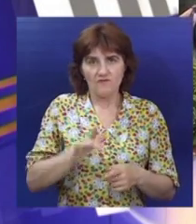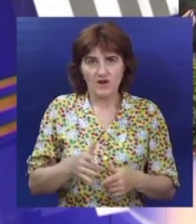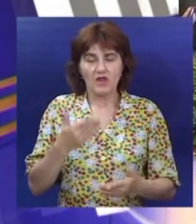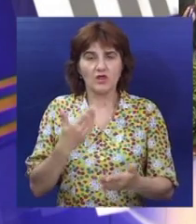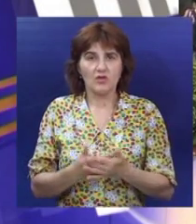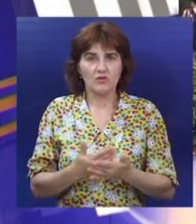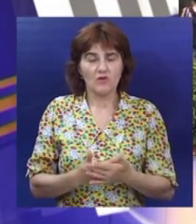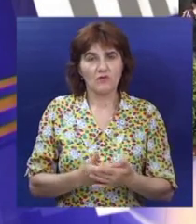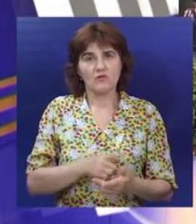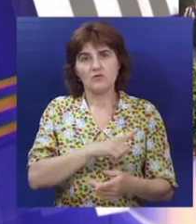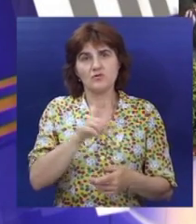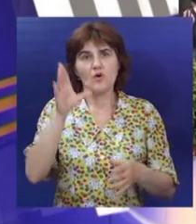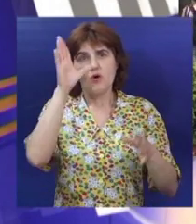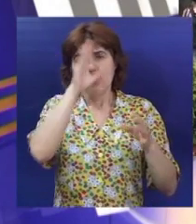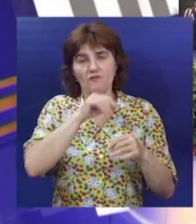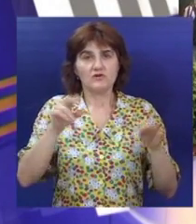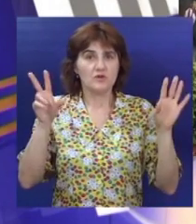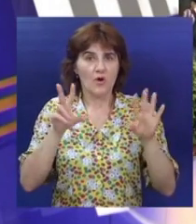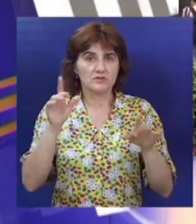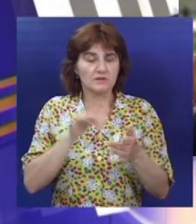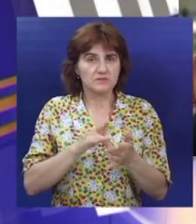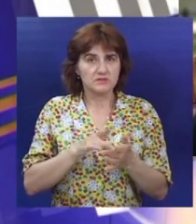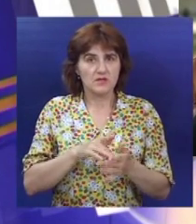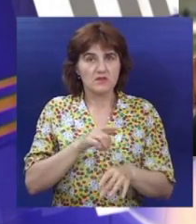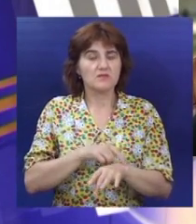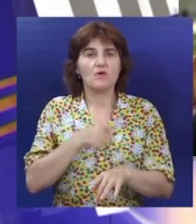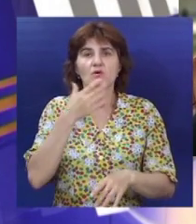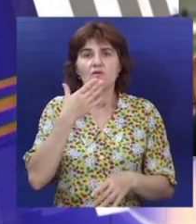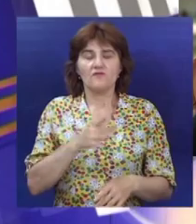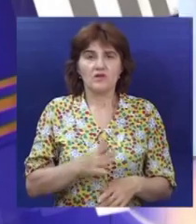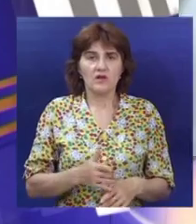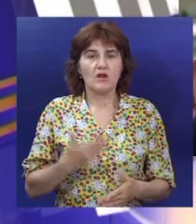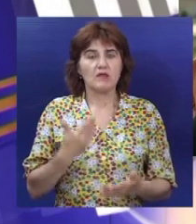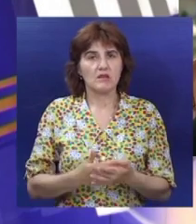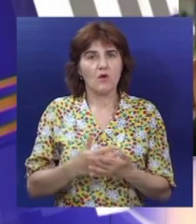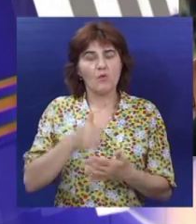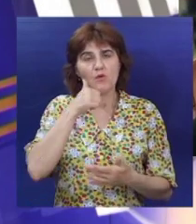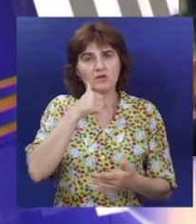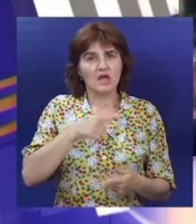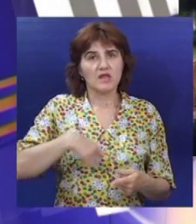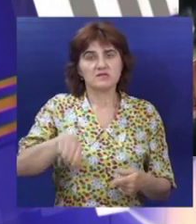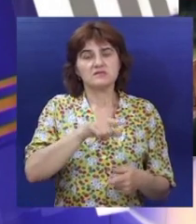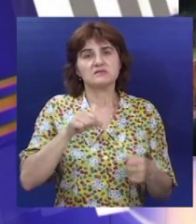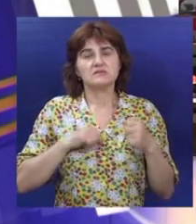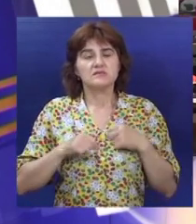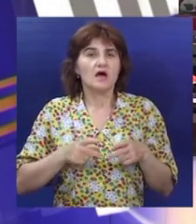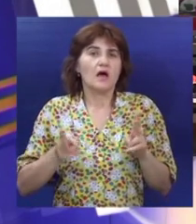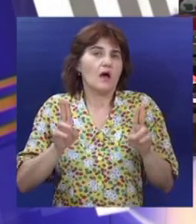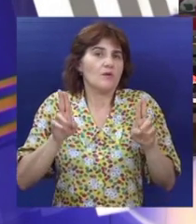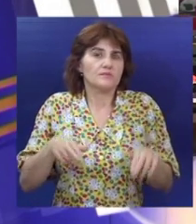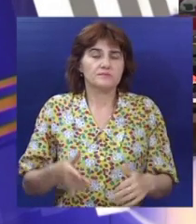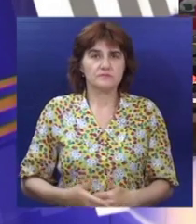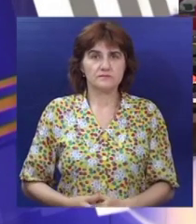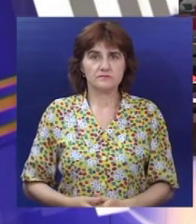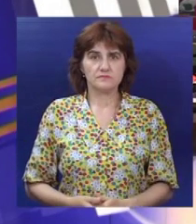bazena u dvorištu sve do nekih 20 časova kada temperature donekle postaju prihvatljivije. Tokom dana svako se snalazi na način